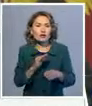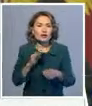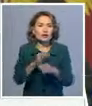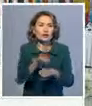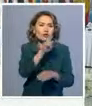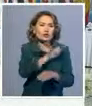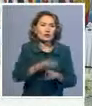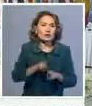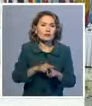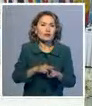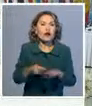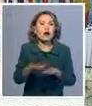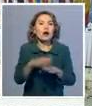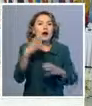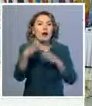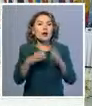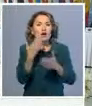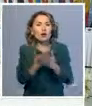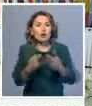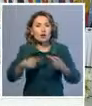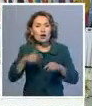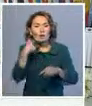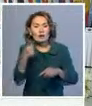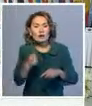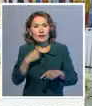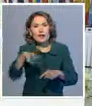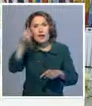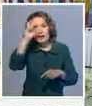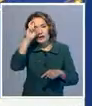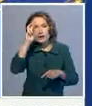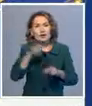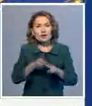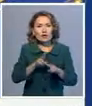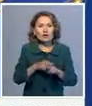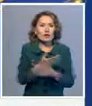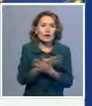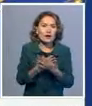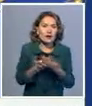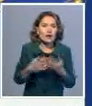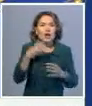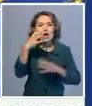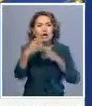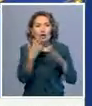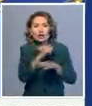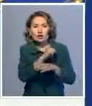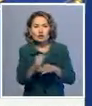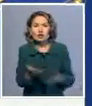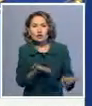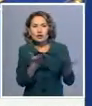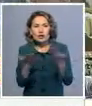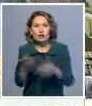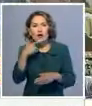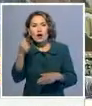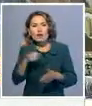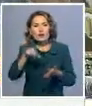қорғау жолындағы халықаралық консультативтік комитеті құрамына бірнеше елдің ардагерлер кеңесі қосылды. Осылайша оңтүстік шығыс Еуропа елдері үшін